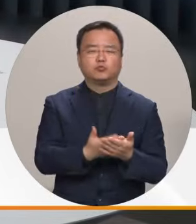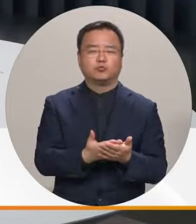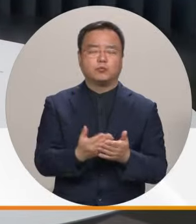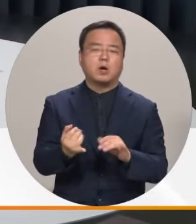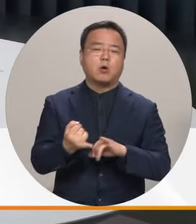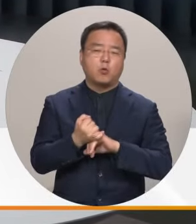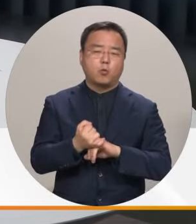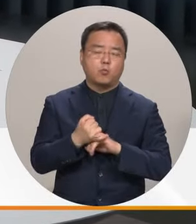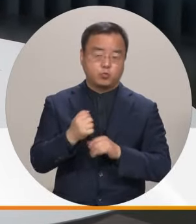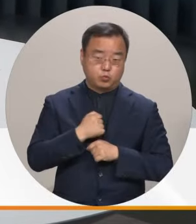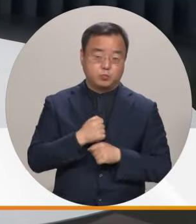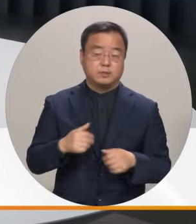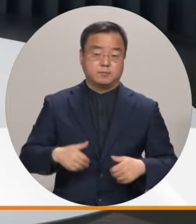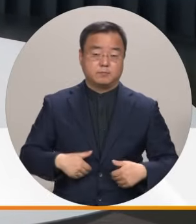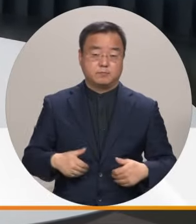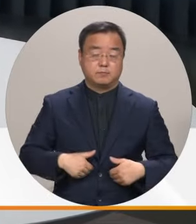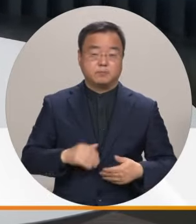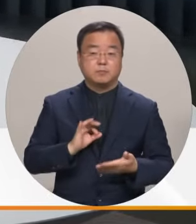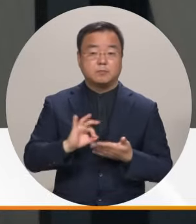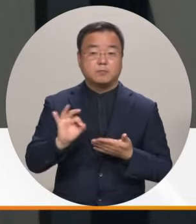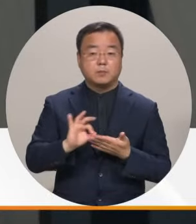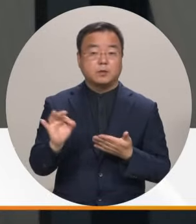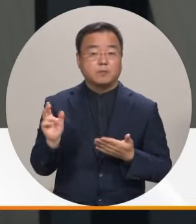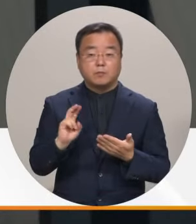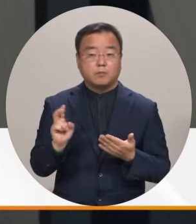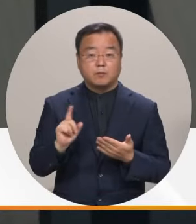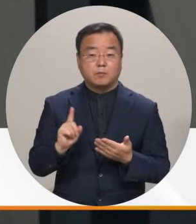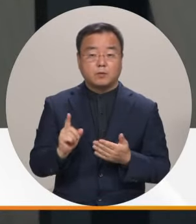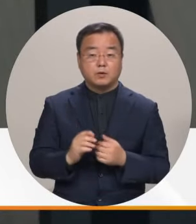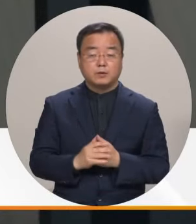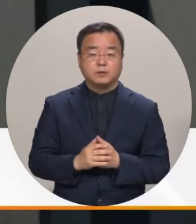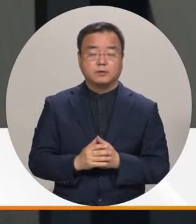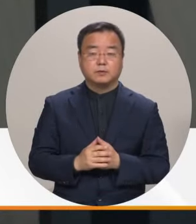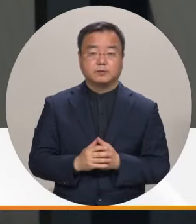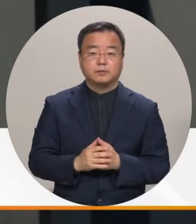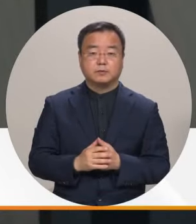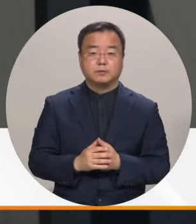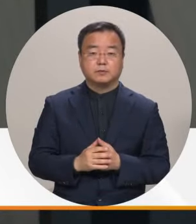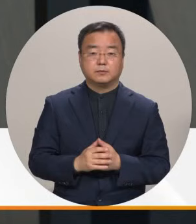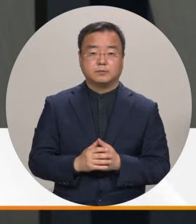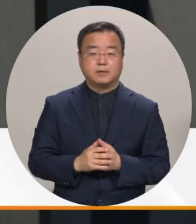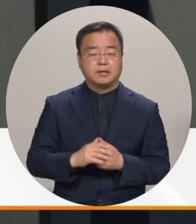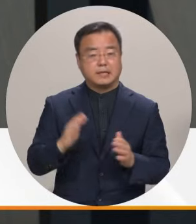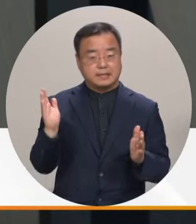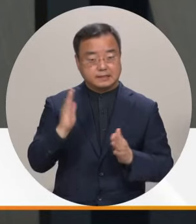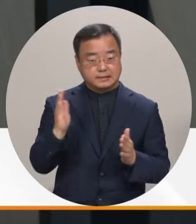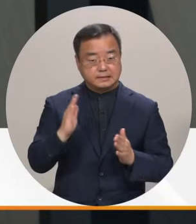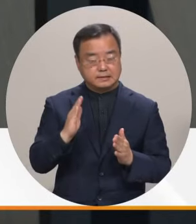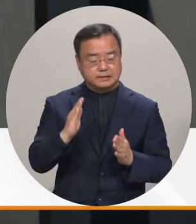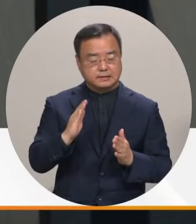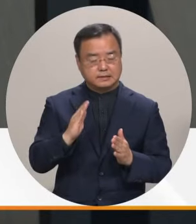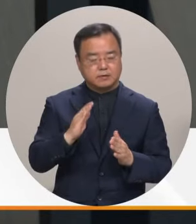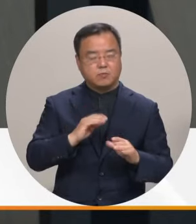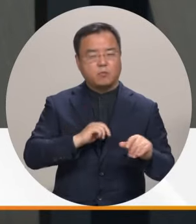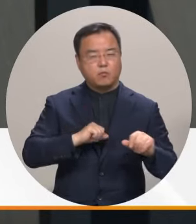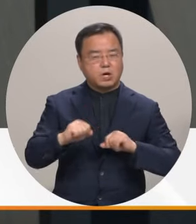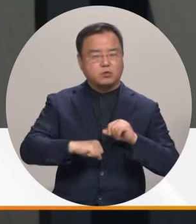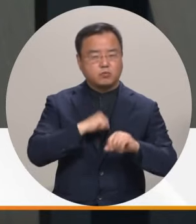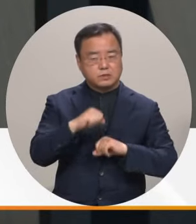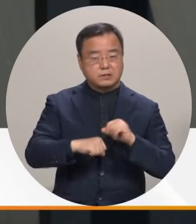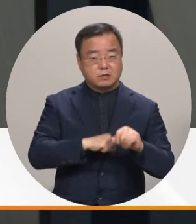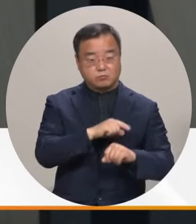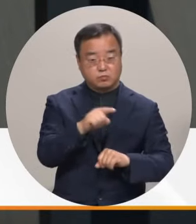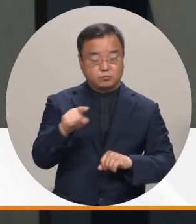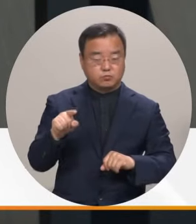챙겨야 할 텐데요 어떻게 활용하는 것이 좋겠습니까 어 학생들이 어 자율활동 같은 경우 진로 동아리가 가